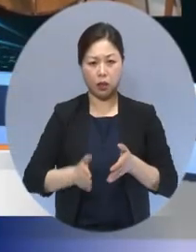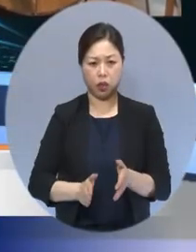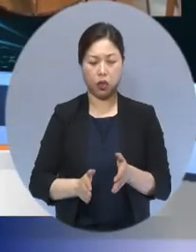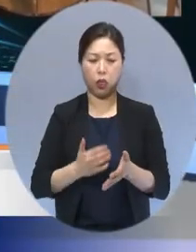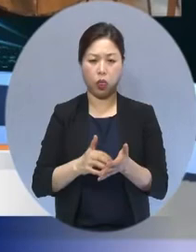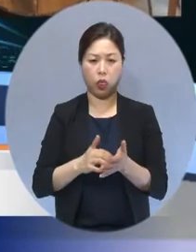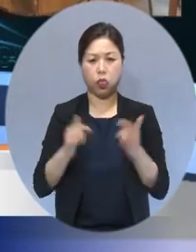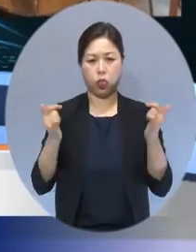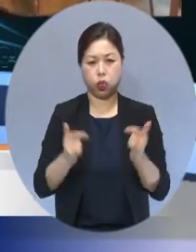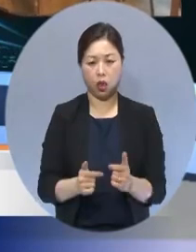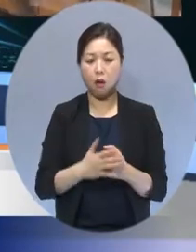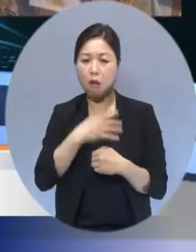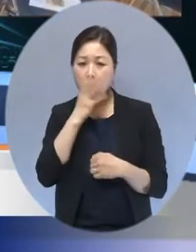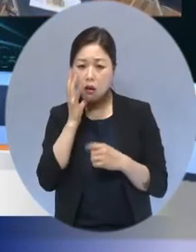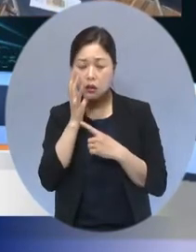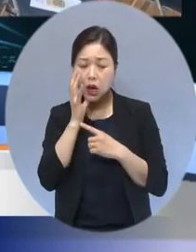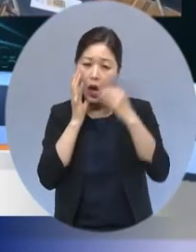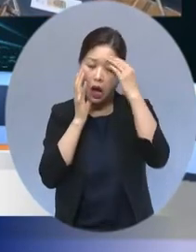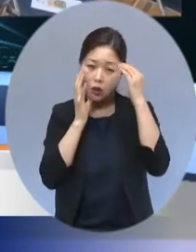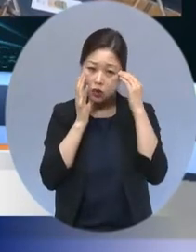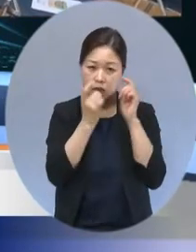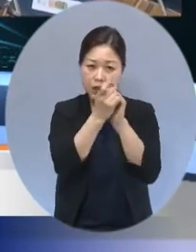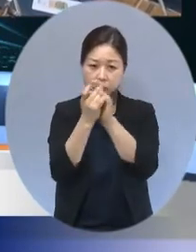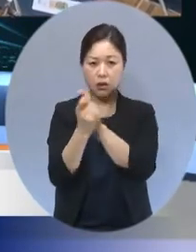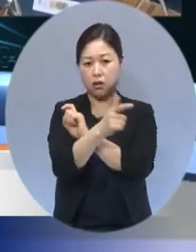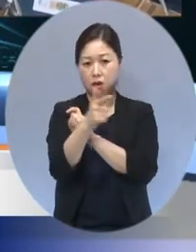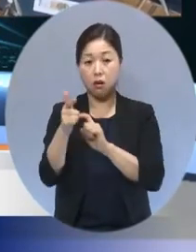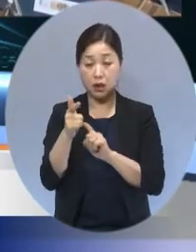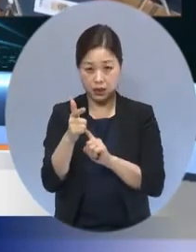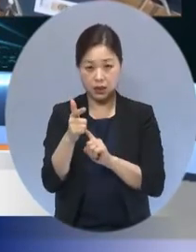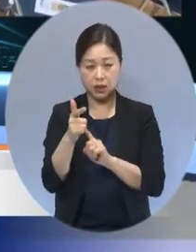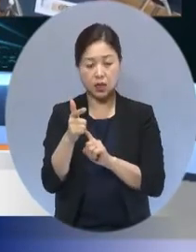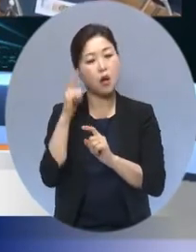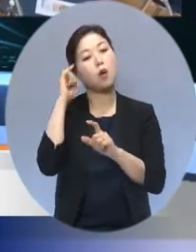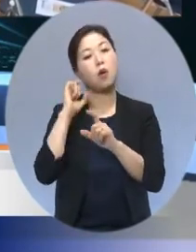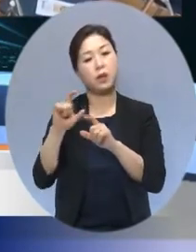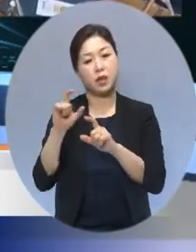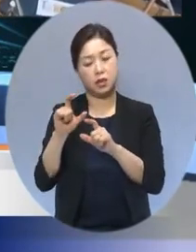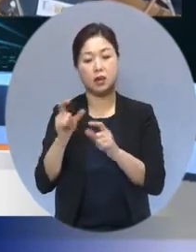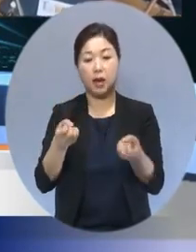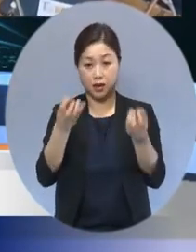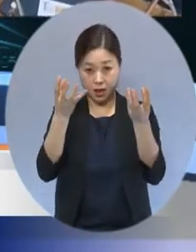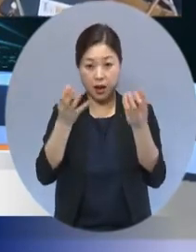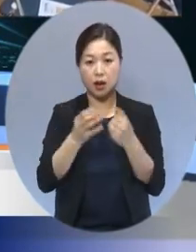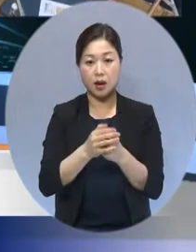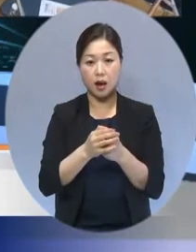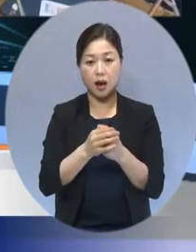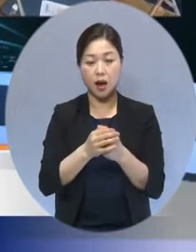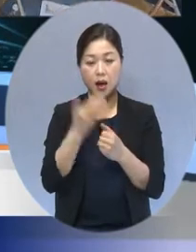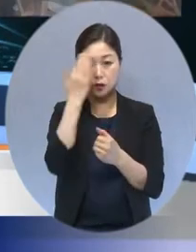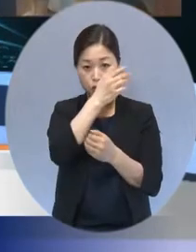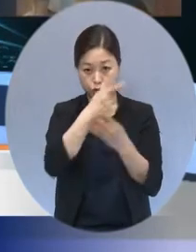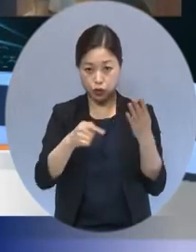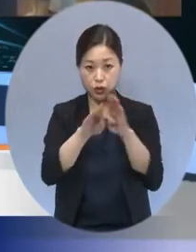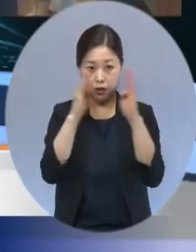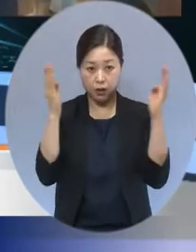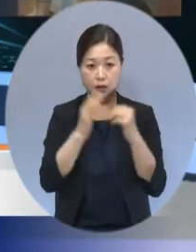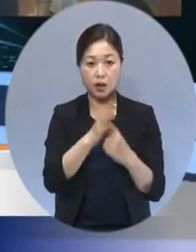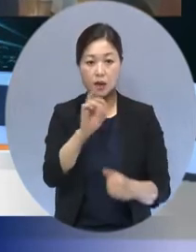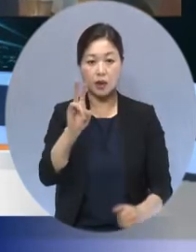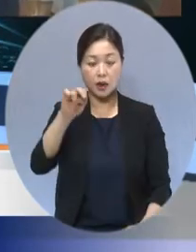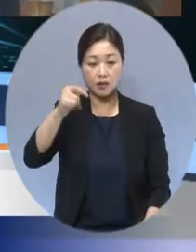등 우리나라가 닥친 여러 현안들에 대해 함께 고민하는 자리가 청주에서 열렸습니다.